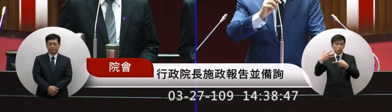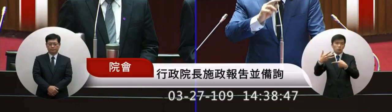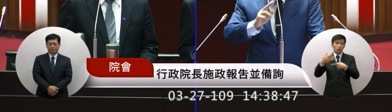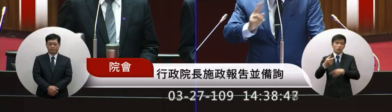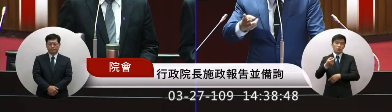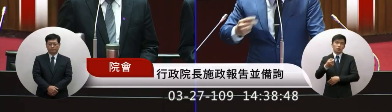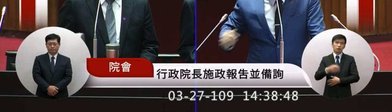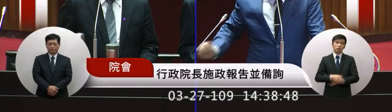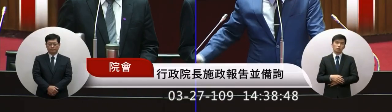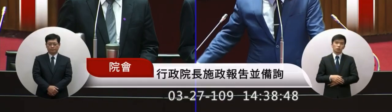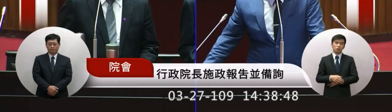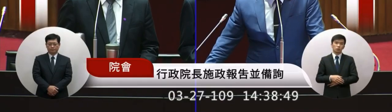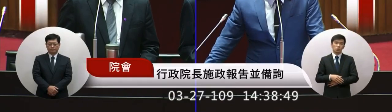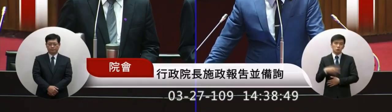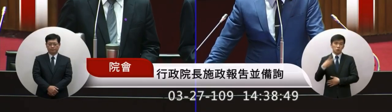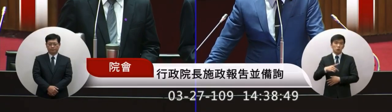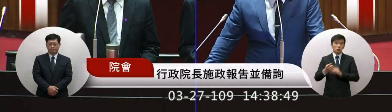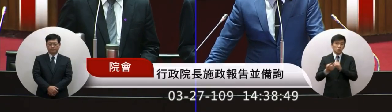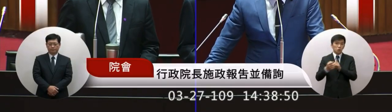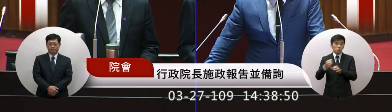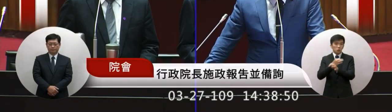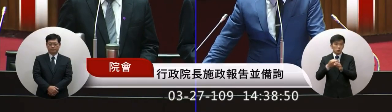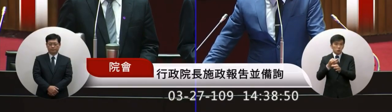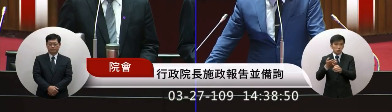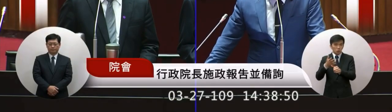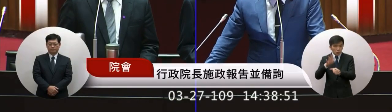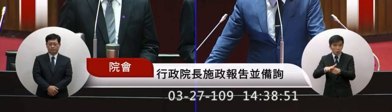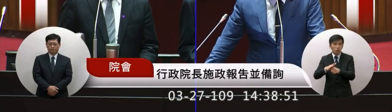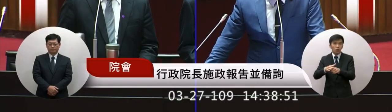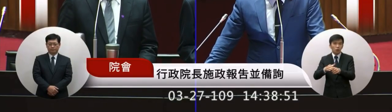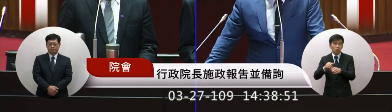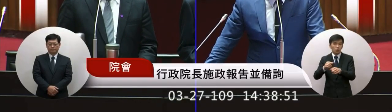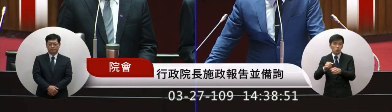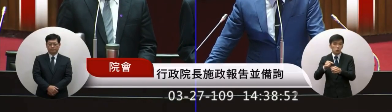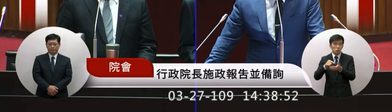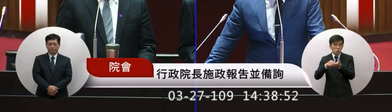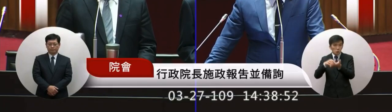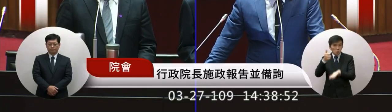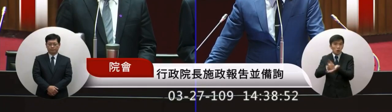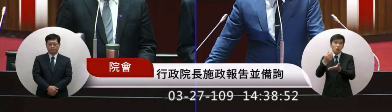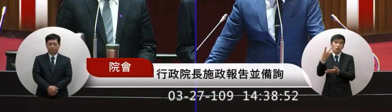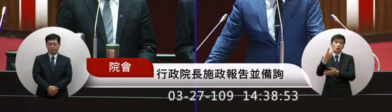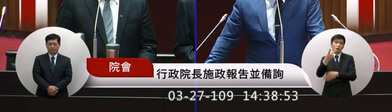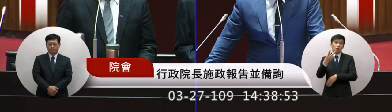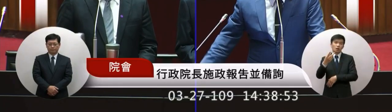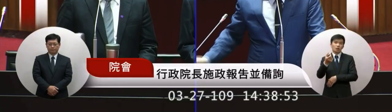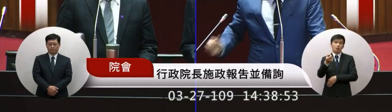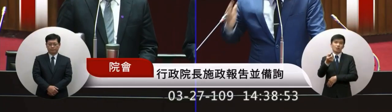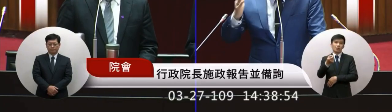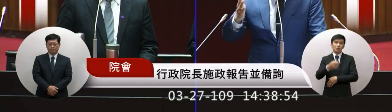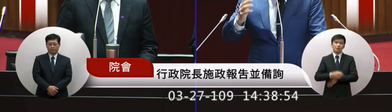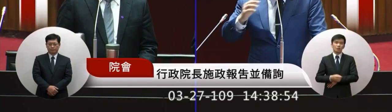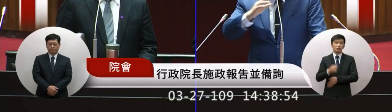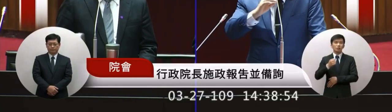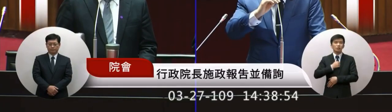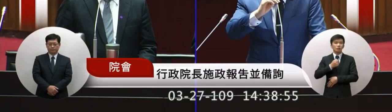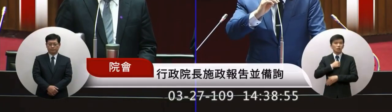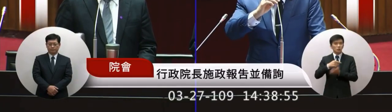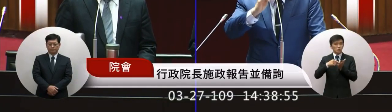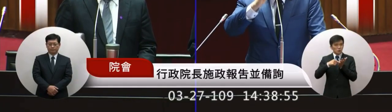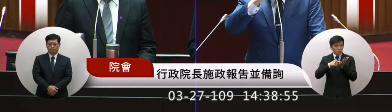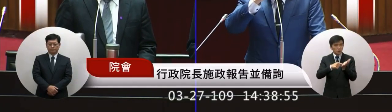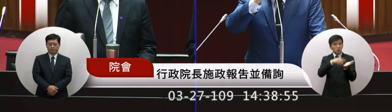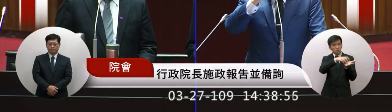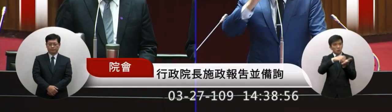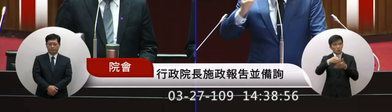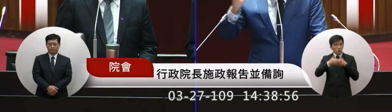对振兴的部分更夸张，200家跟他能跟核准呢，1%。我知道这核准需要时间，但是你有说立竿要见